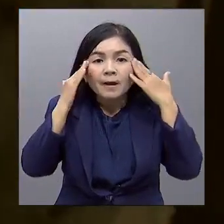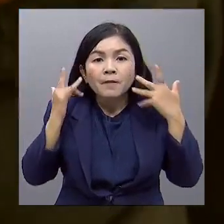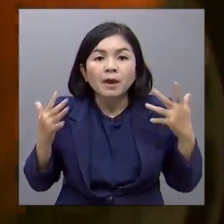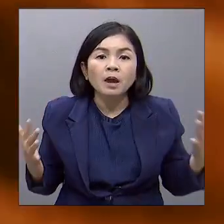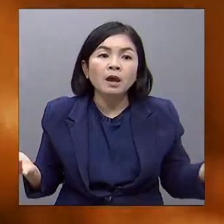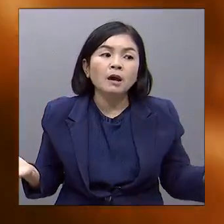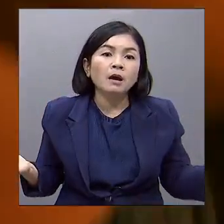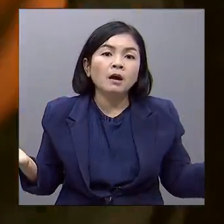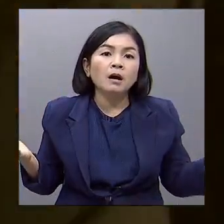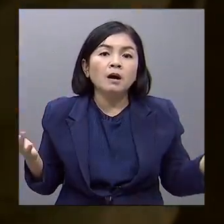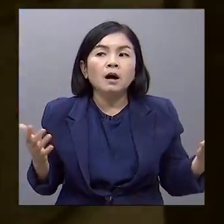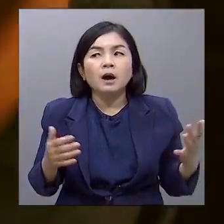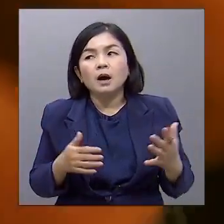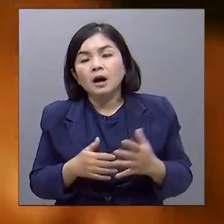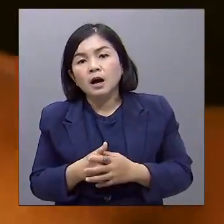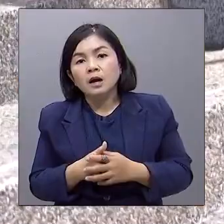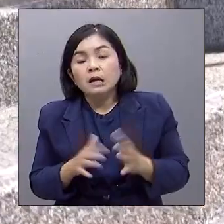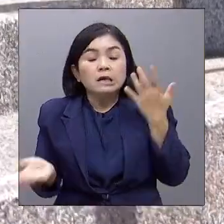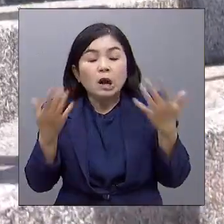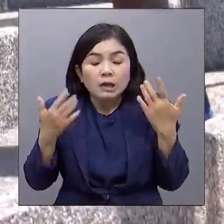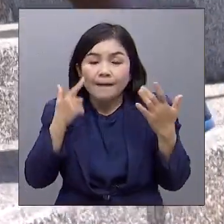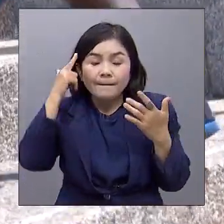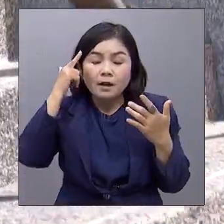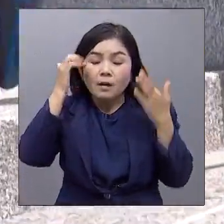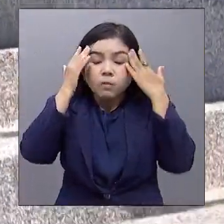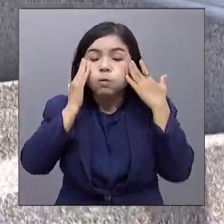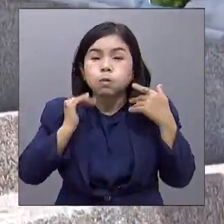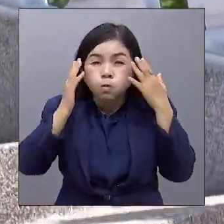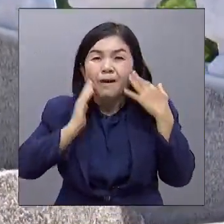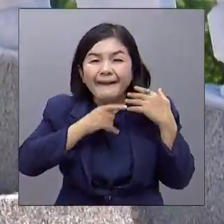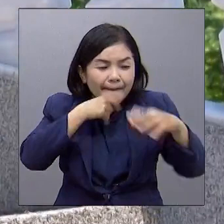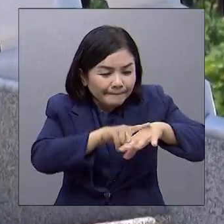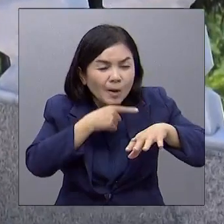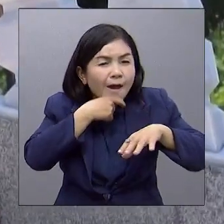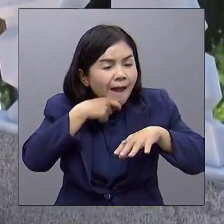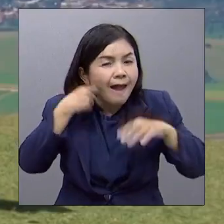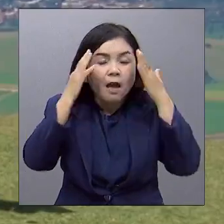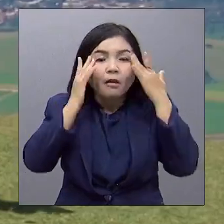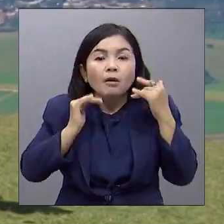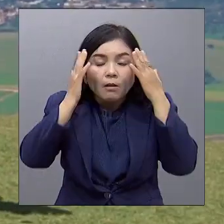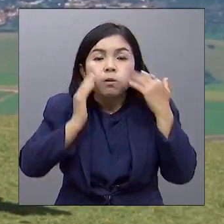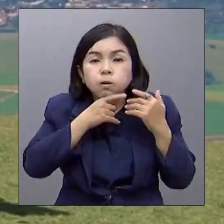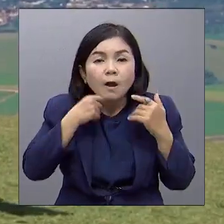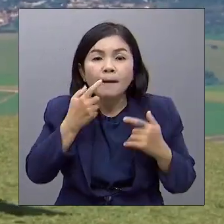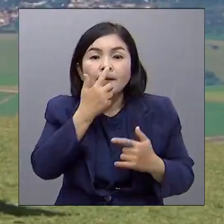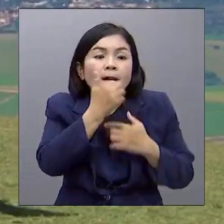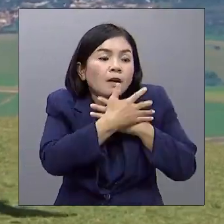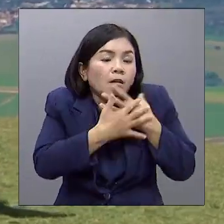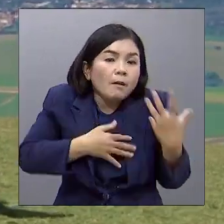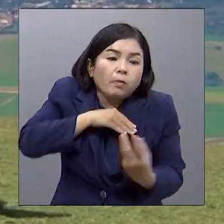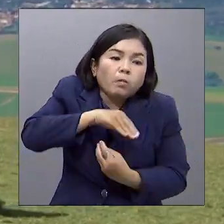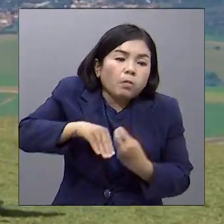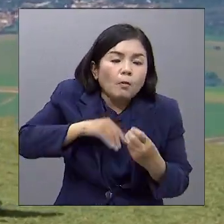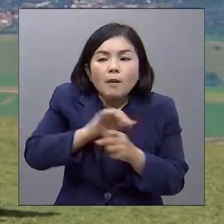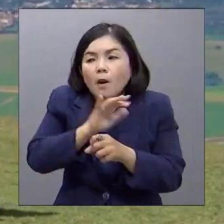ำมากๆถูกไหมครับเสียน้ำถึงจุดนึงมากๆก็ทำให้ร่างกายขาดน้ำพอร่างกายขาดน้ำทำก็ทำให้เลือดไปเลี้ยงอวัยวะต่างๆได้ไม่ดีพอ